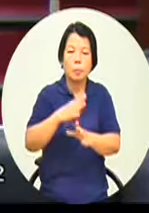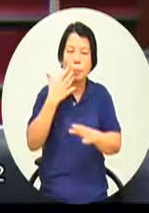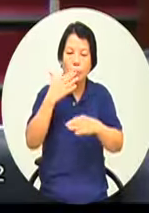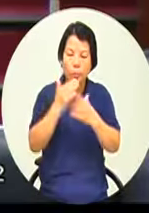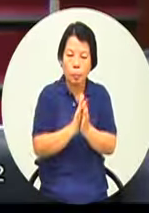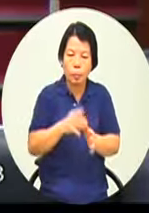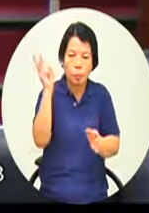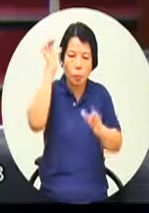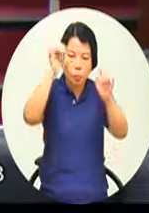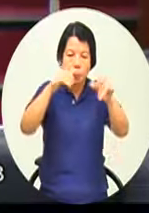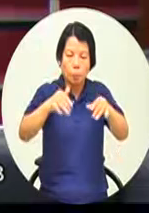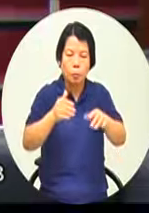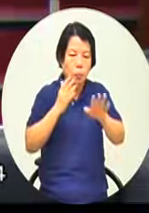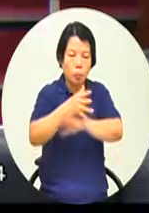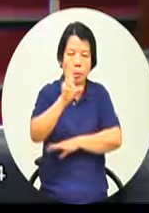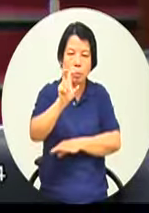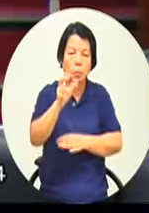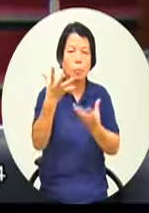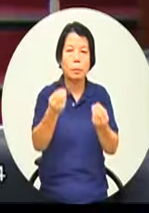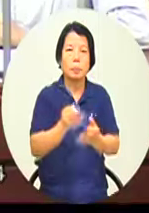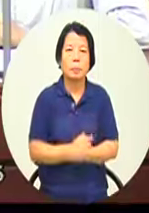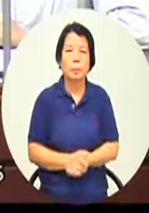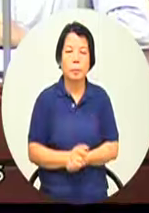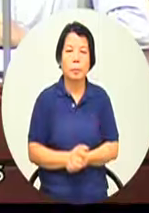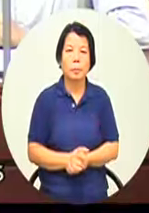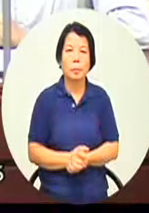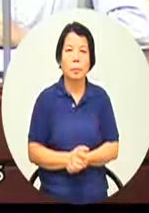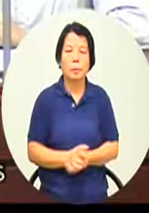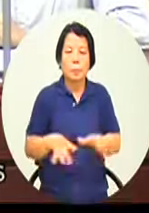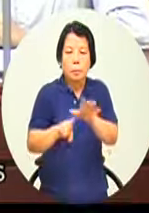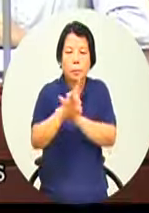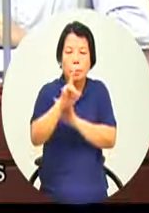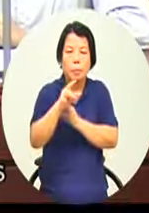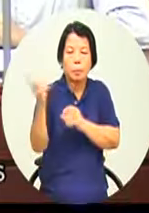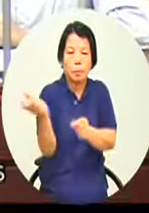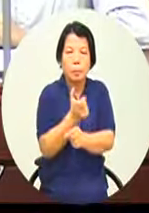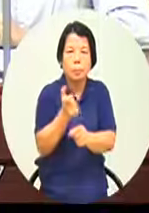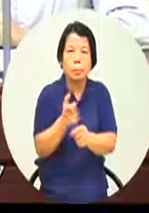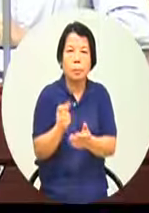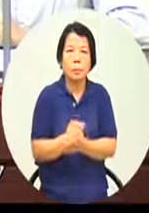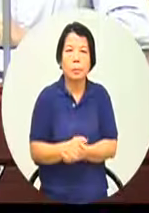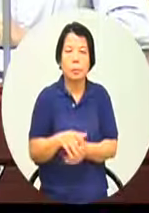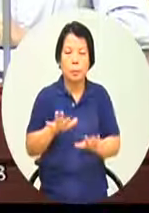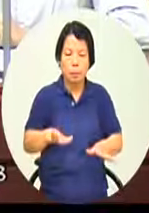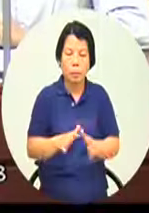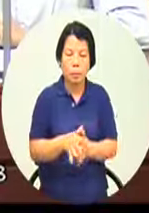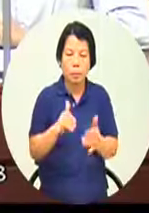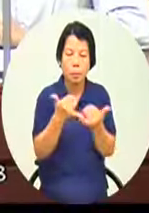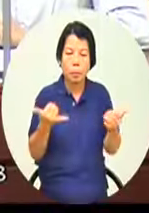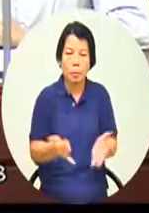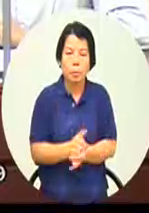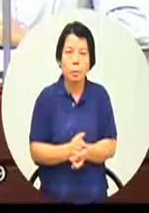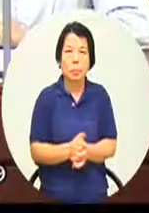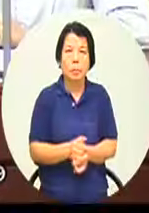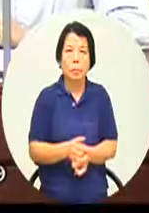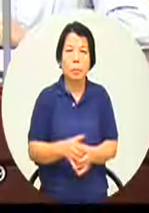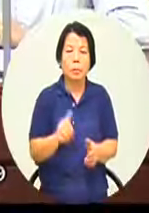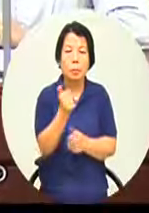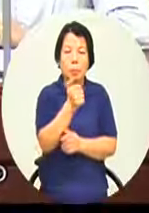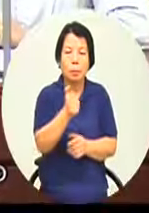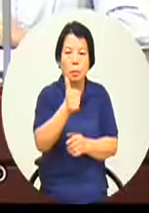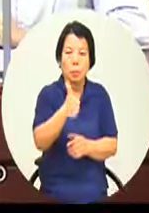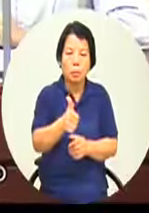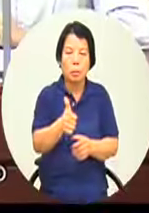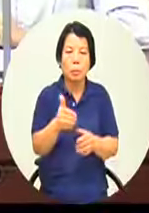是不是？ 莫兰地的话，它时雨量大约50，最大是大概55